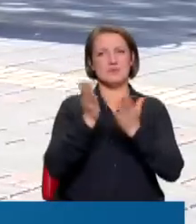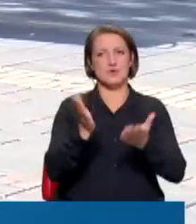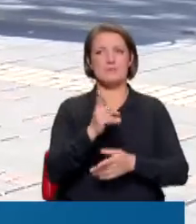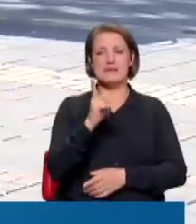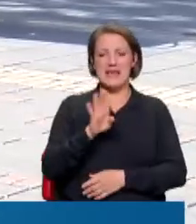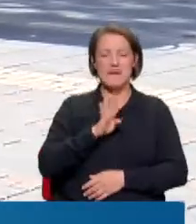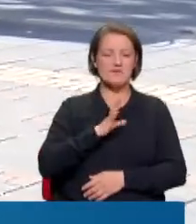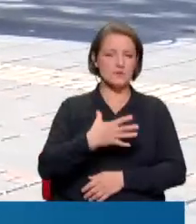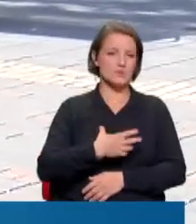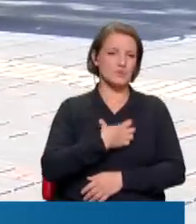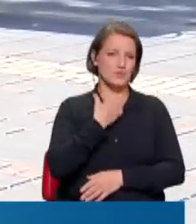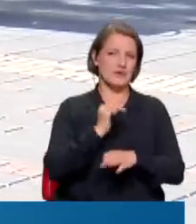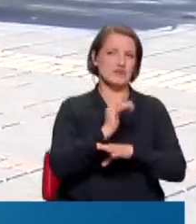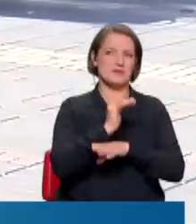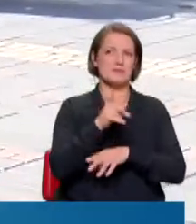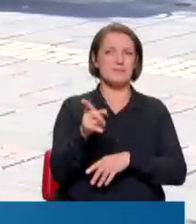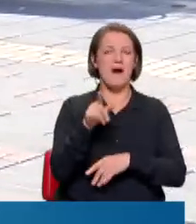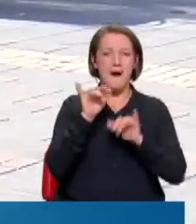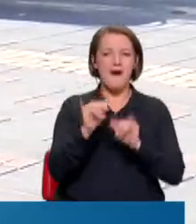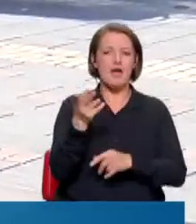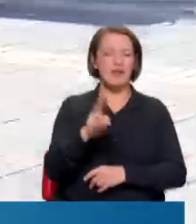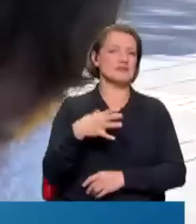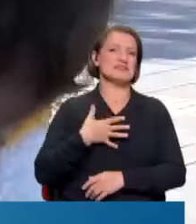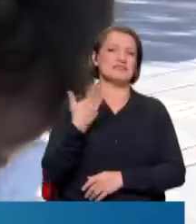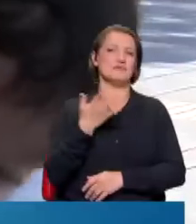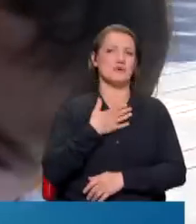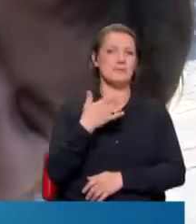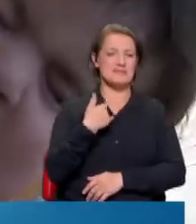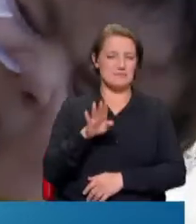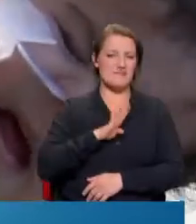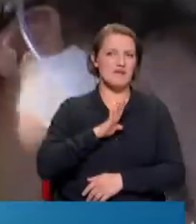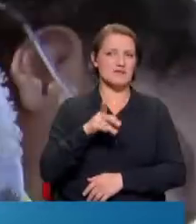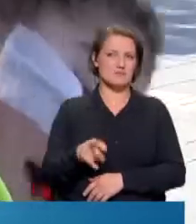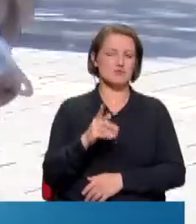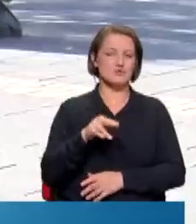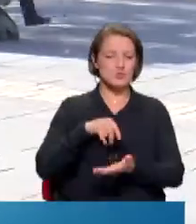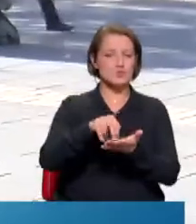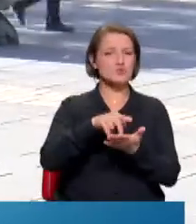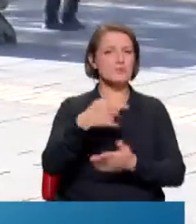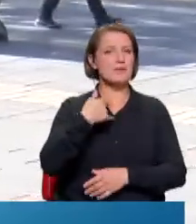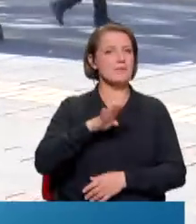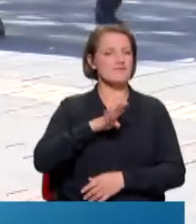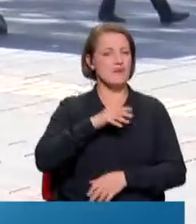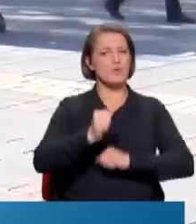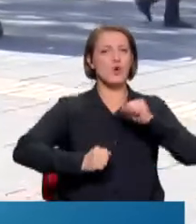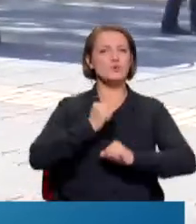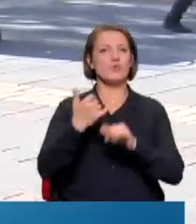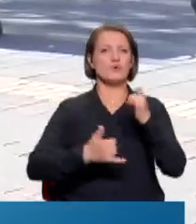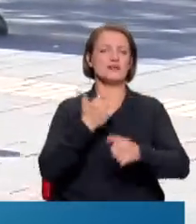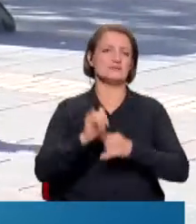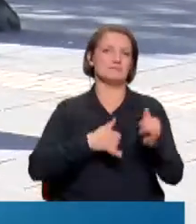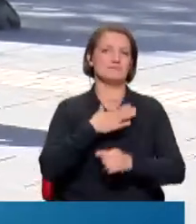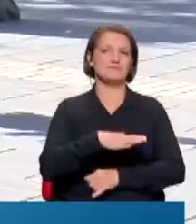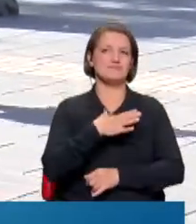bir evlat acısı yaşadık aybelin de acısını yaşamak istemiyoruz Bizim de evladımız yürüsün Bizim de evladımız koşsun oynasın